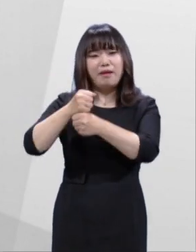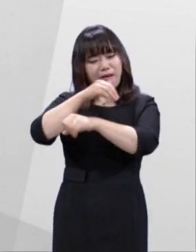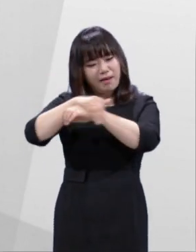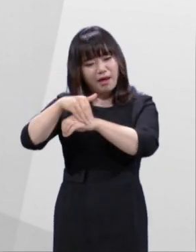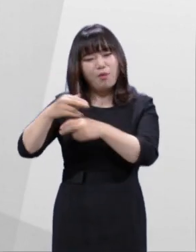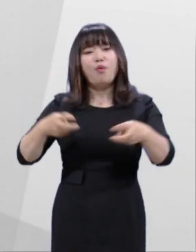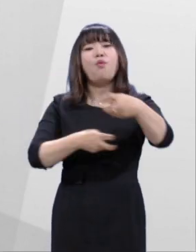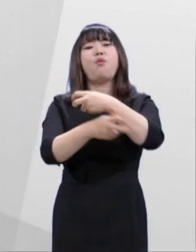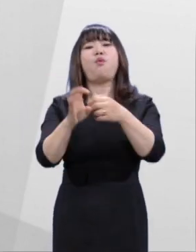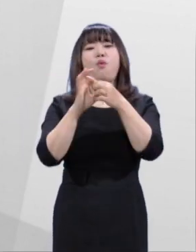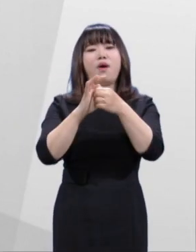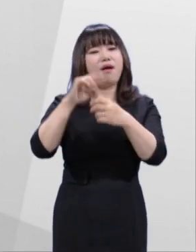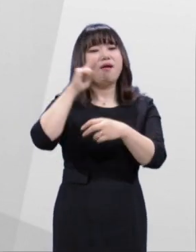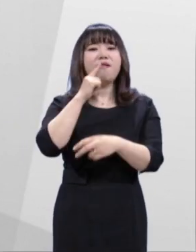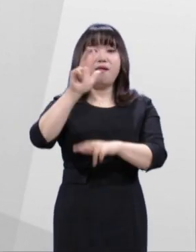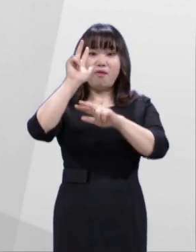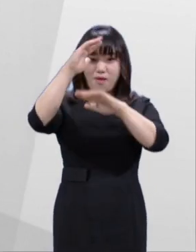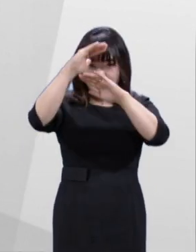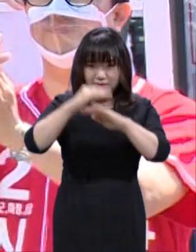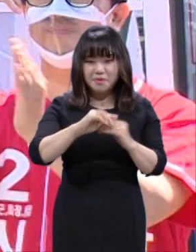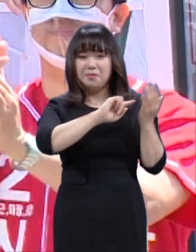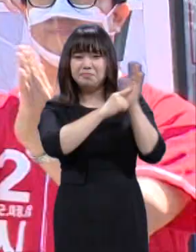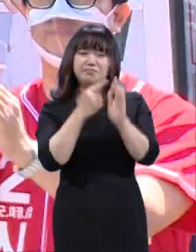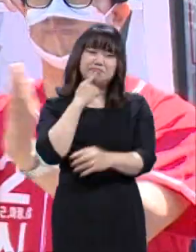철도 교통 관련 공약을 내놨습니다.